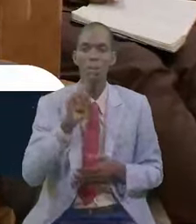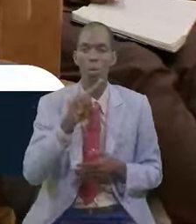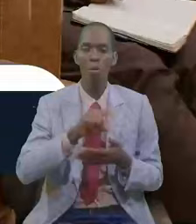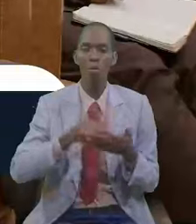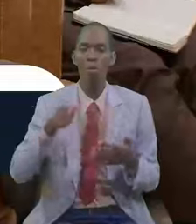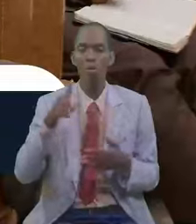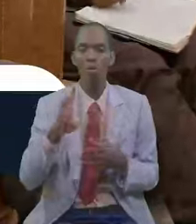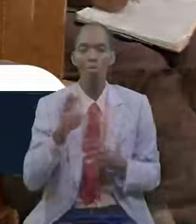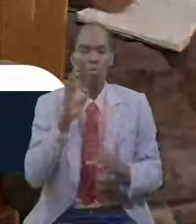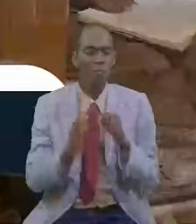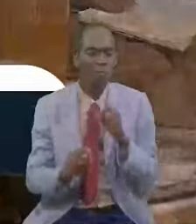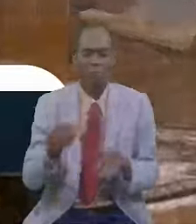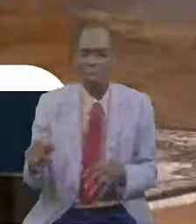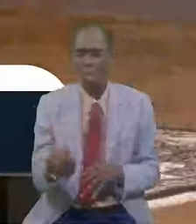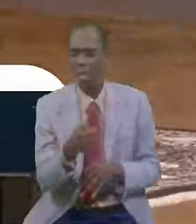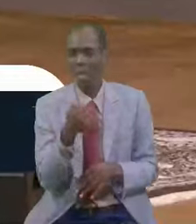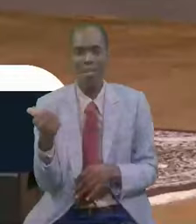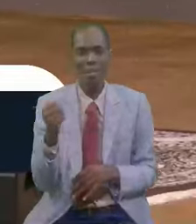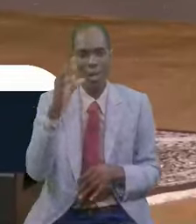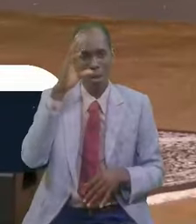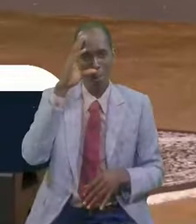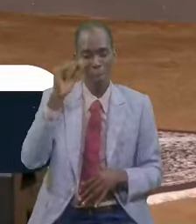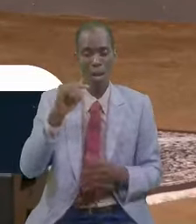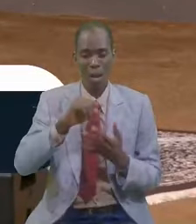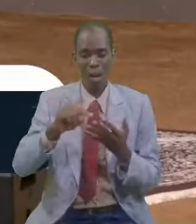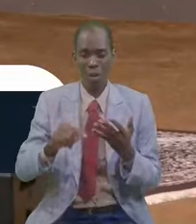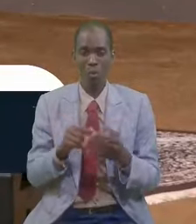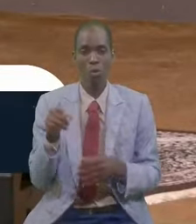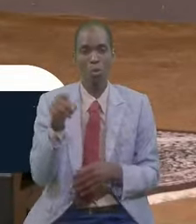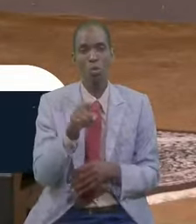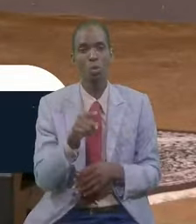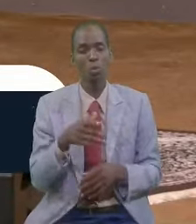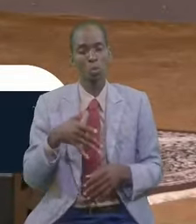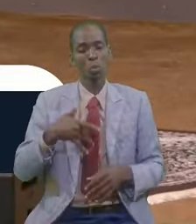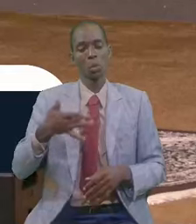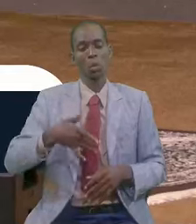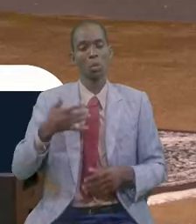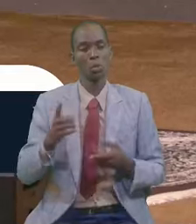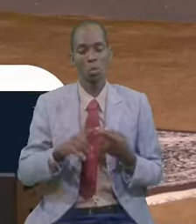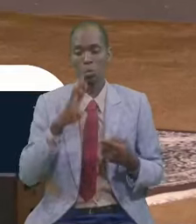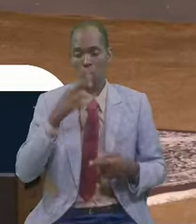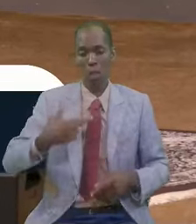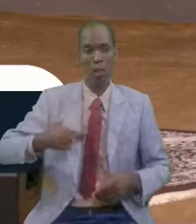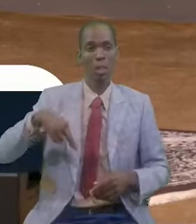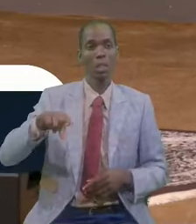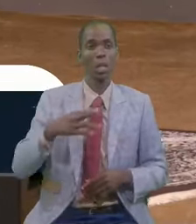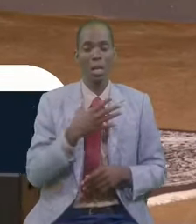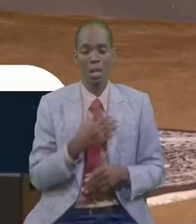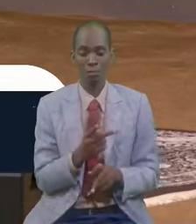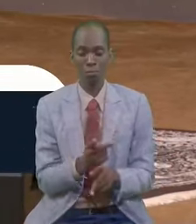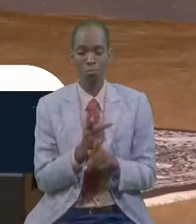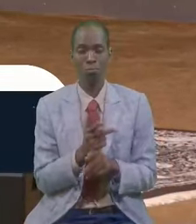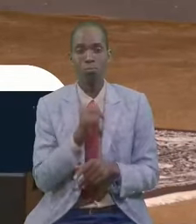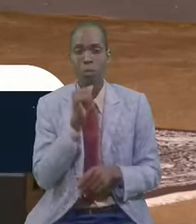La religion pure et sans tache, Jacques 1, 26. Si quelqu'un croit être religieux, sans tenir